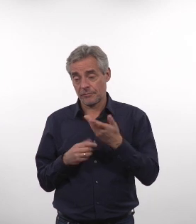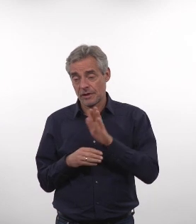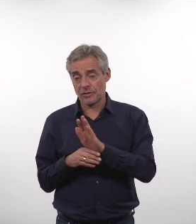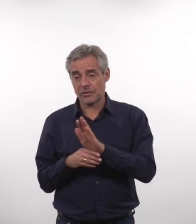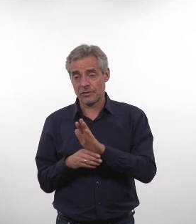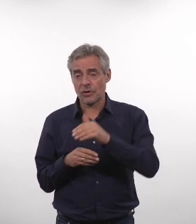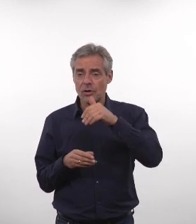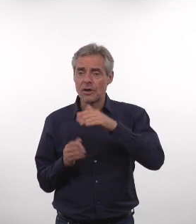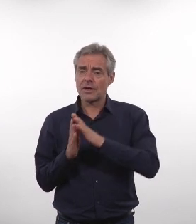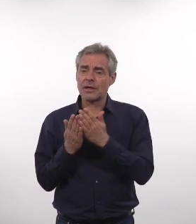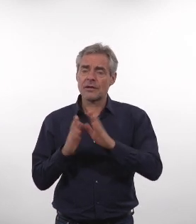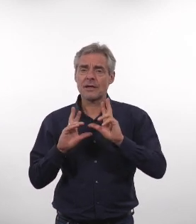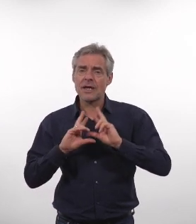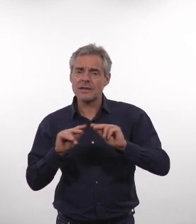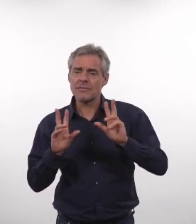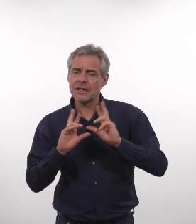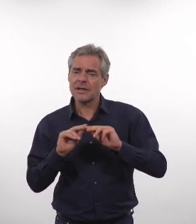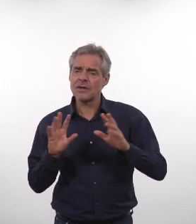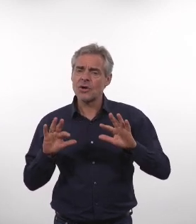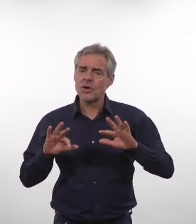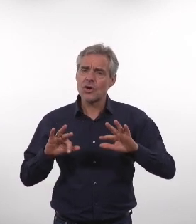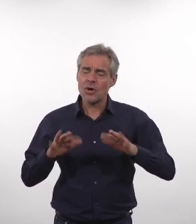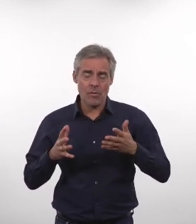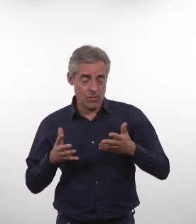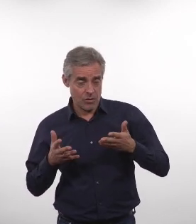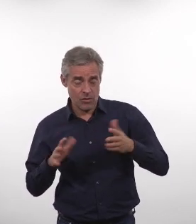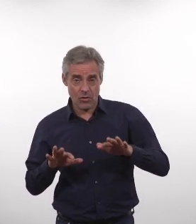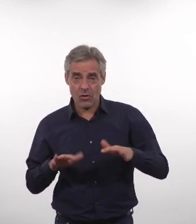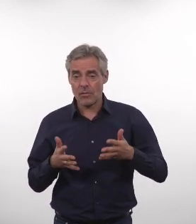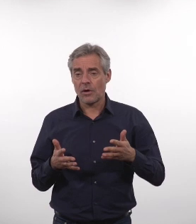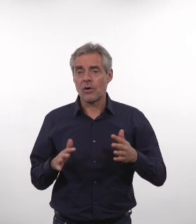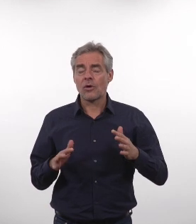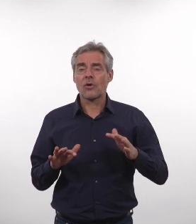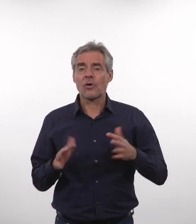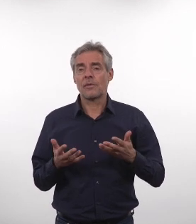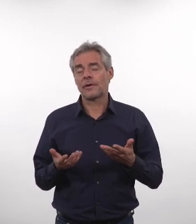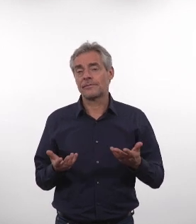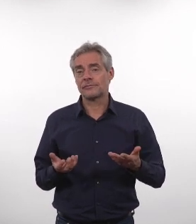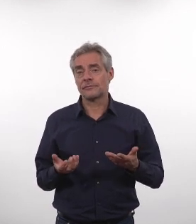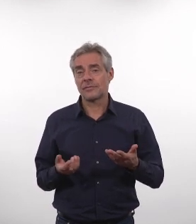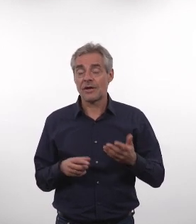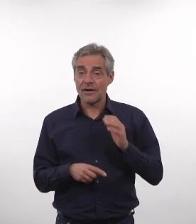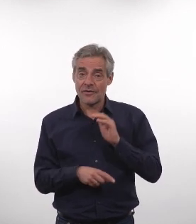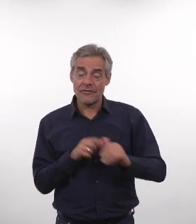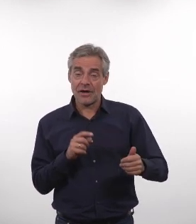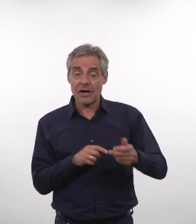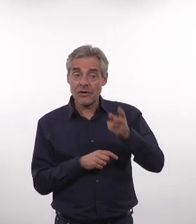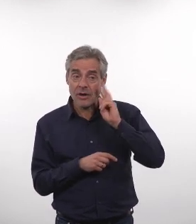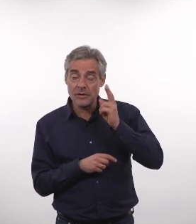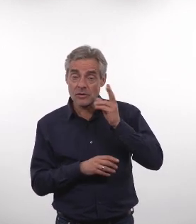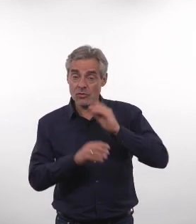qui contient un livret explicatif pour expliquer comment réaliser une habituation aux